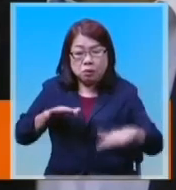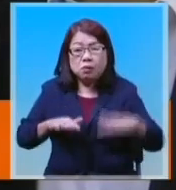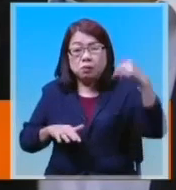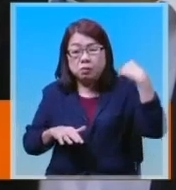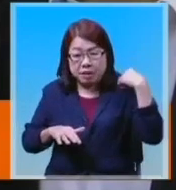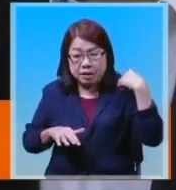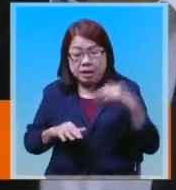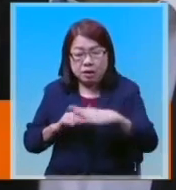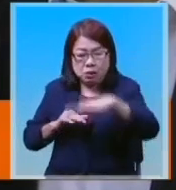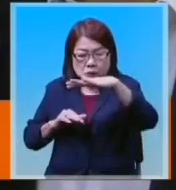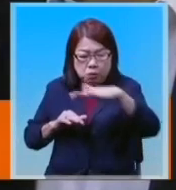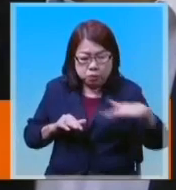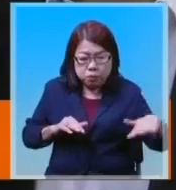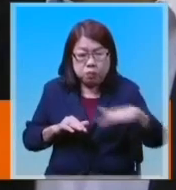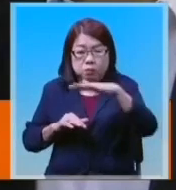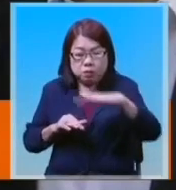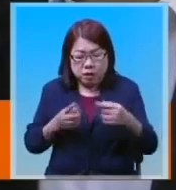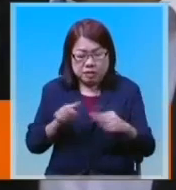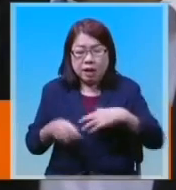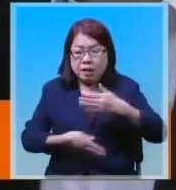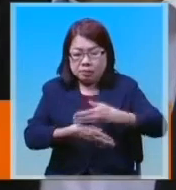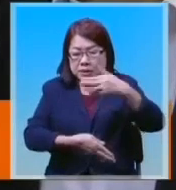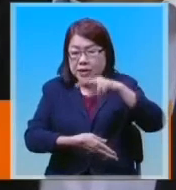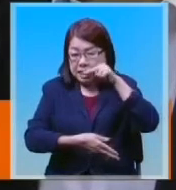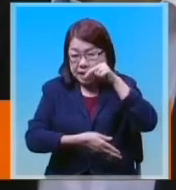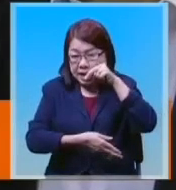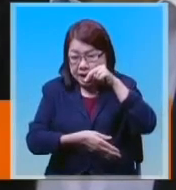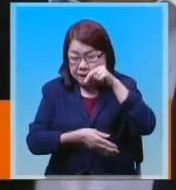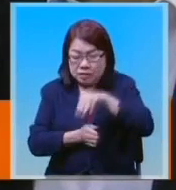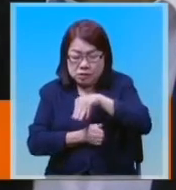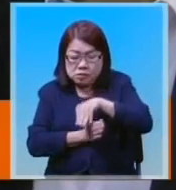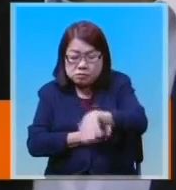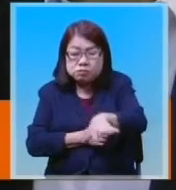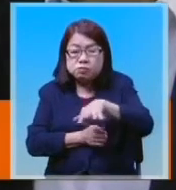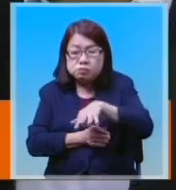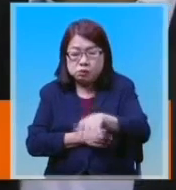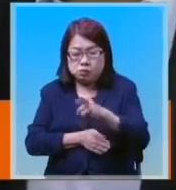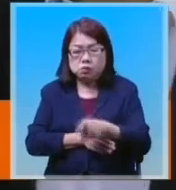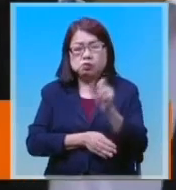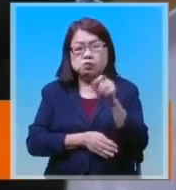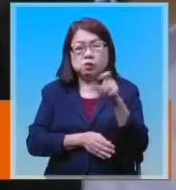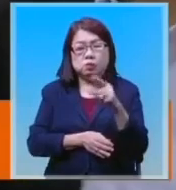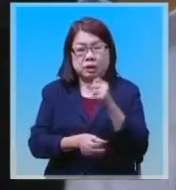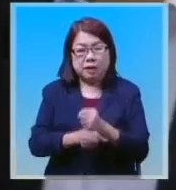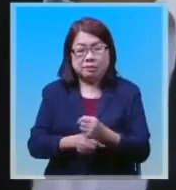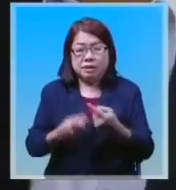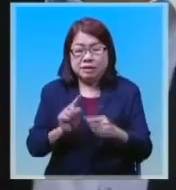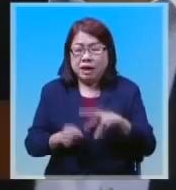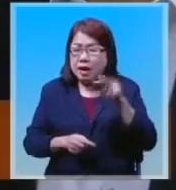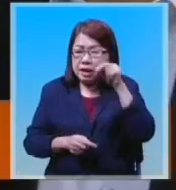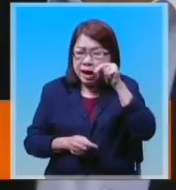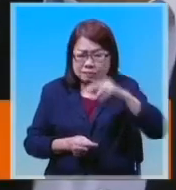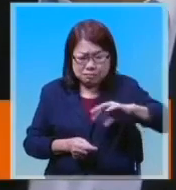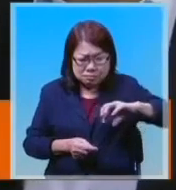าน้ำเจือทางด้านฝั่งตะวันตกมาเจือจางทางด้านฝั่งตะวันออกเนี่ยจะต้องเร่งดำเนินการน้ำไม่ไหลคิดว่าคงไม่มี